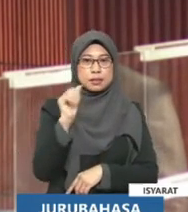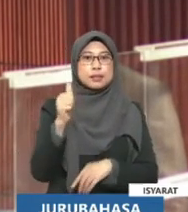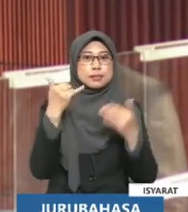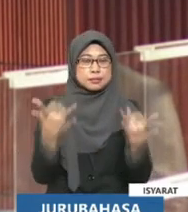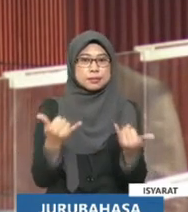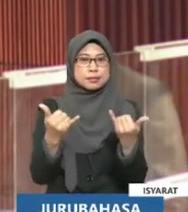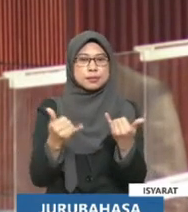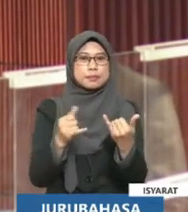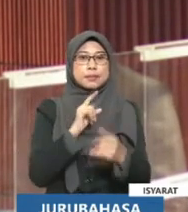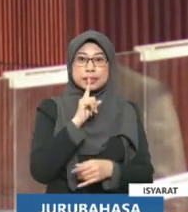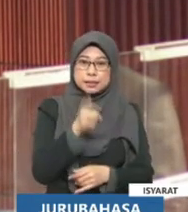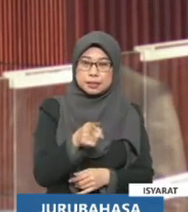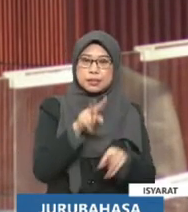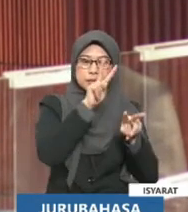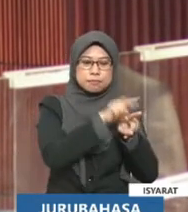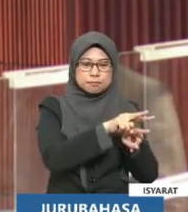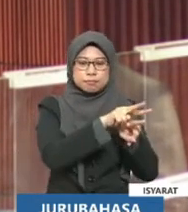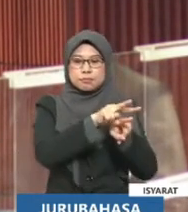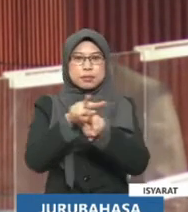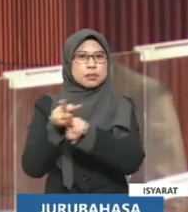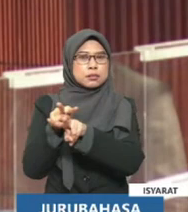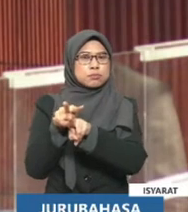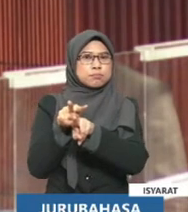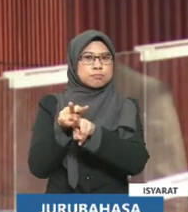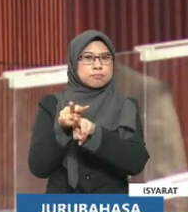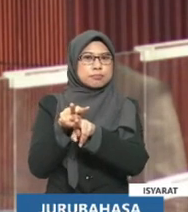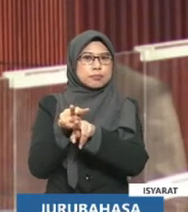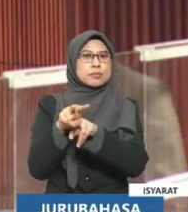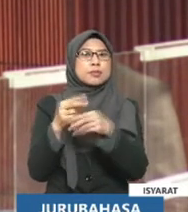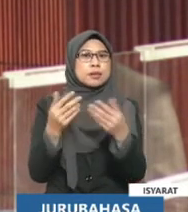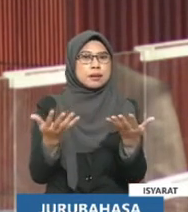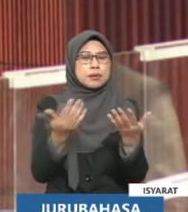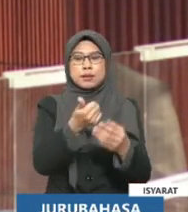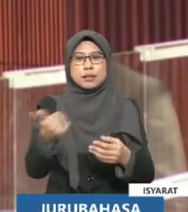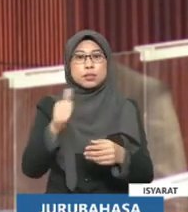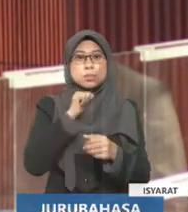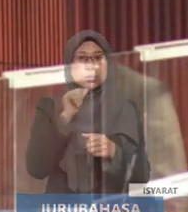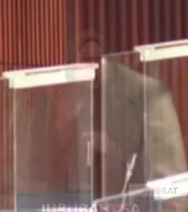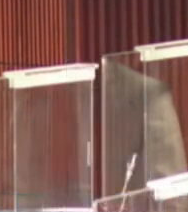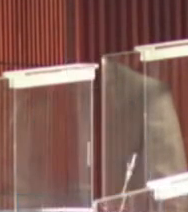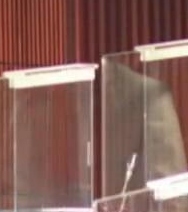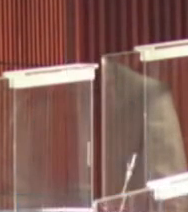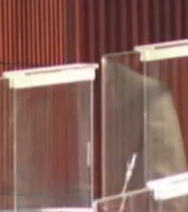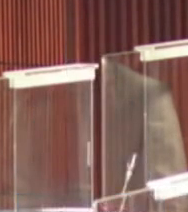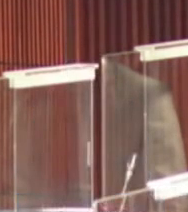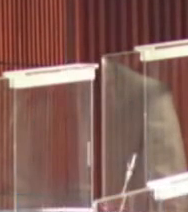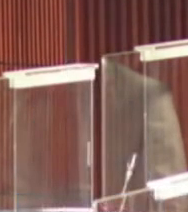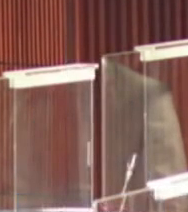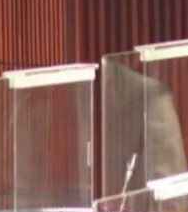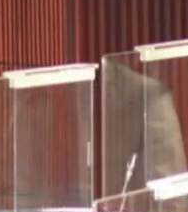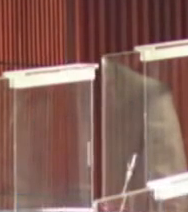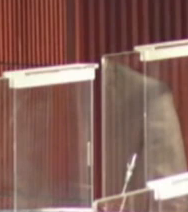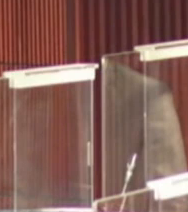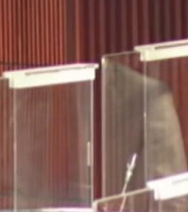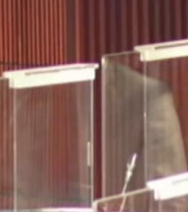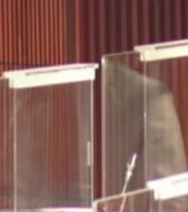boleh mendatangkan kerugian kepada kerajaan apatah lagi kepada rakyat untuk malu Man dewan yang mulia ini beberapa sebagai